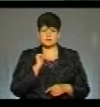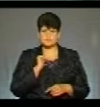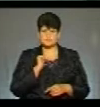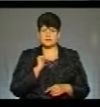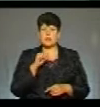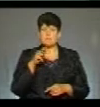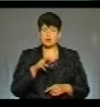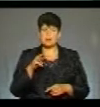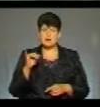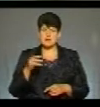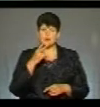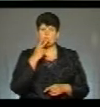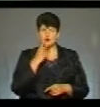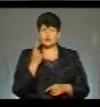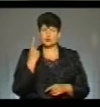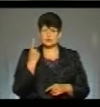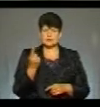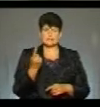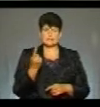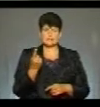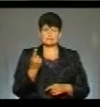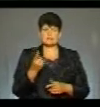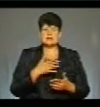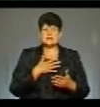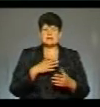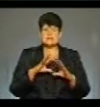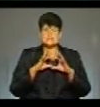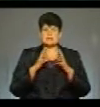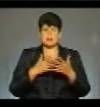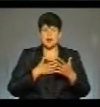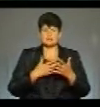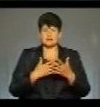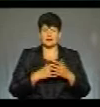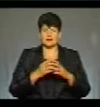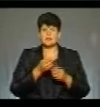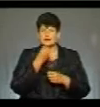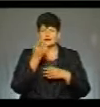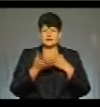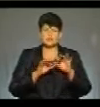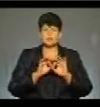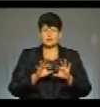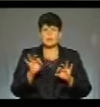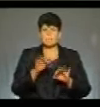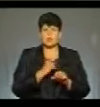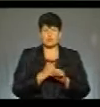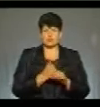Микола Мельник показує один з натюрмортів. Земля дихає ароматами ніжних квітів. Розповідає про роботу над